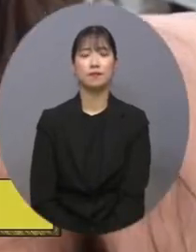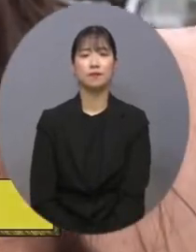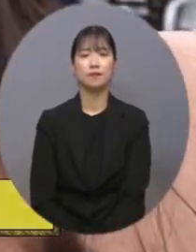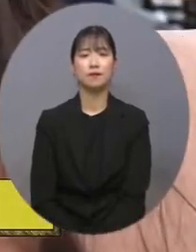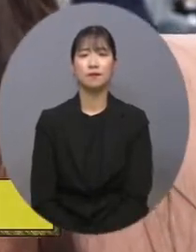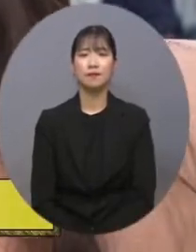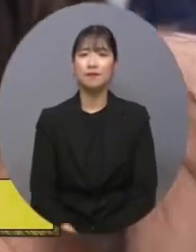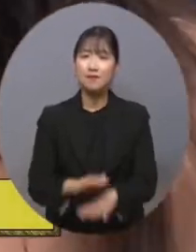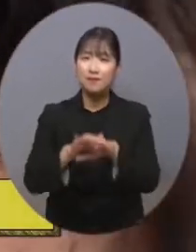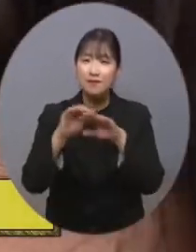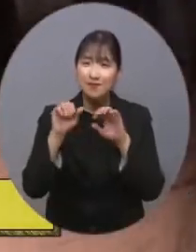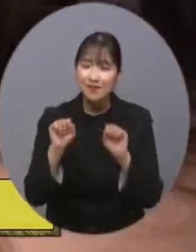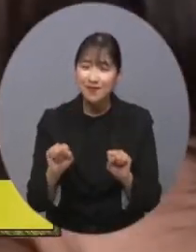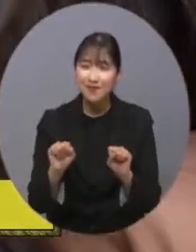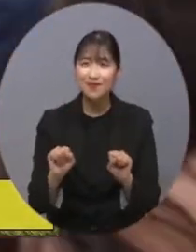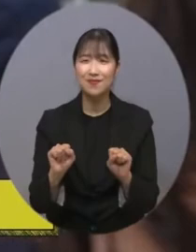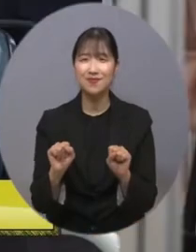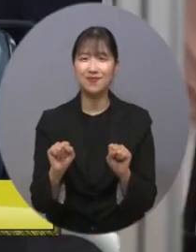안녕하세요.